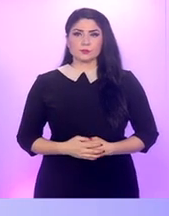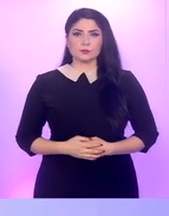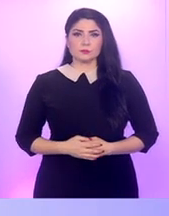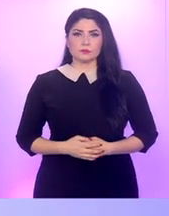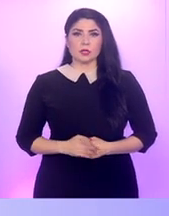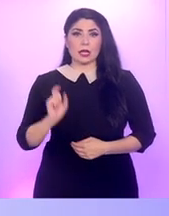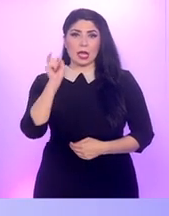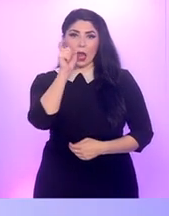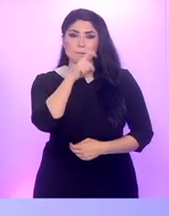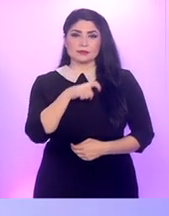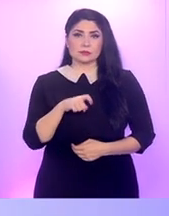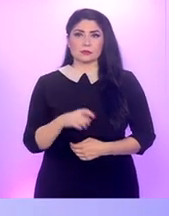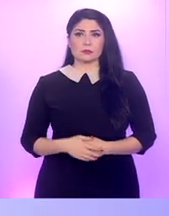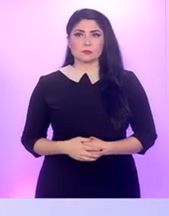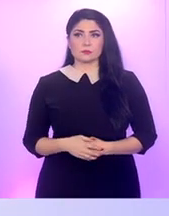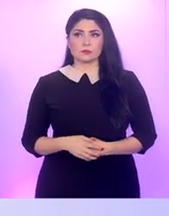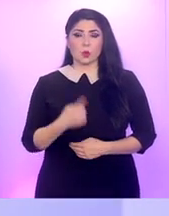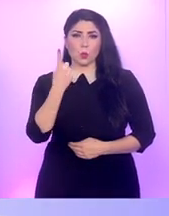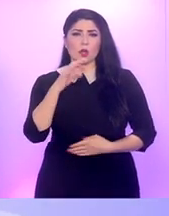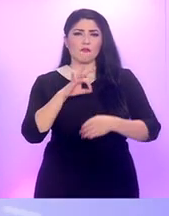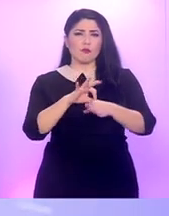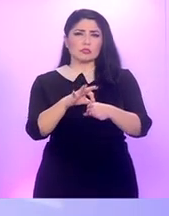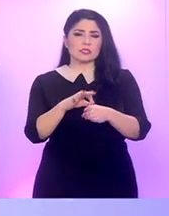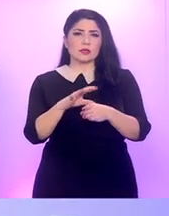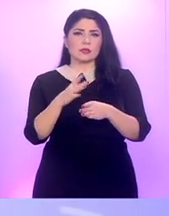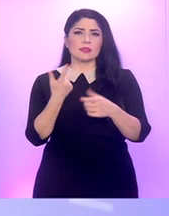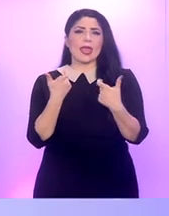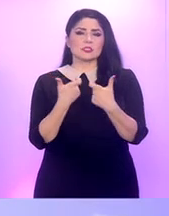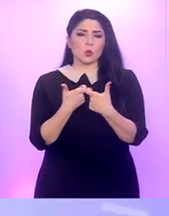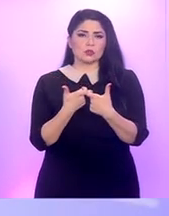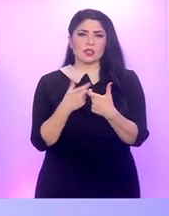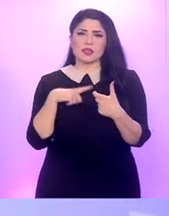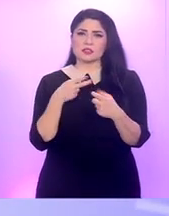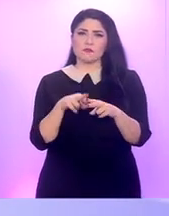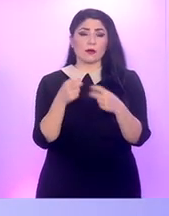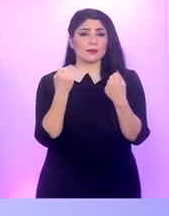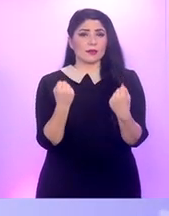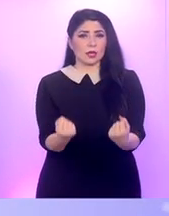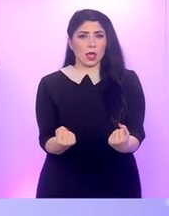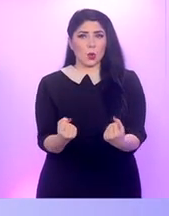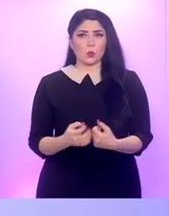în absența unei și a unei funcții executive, e foarte dificil să